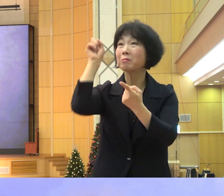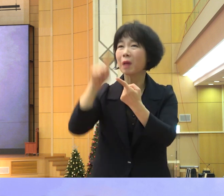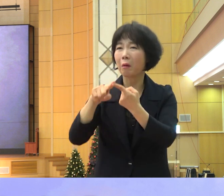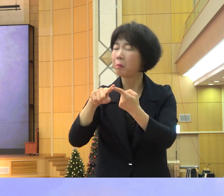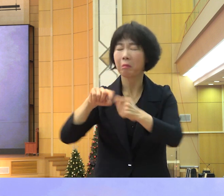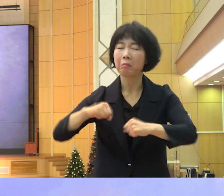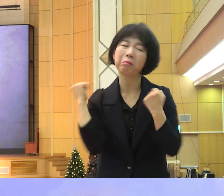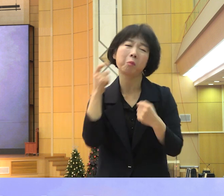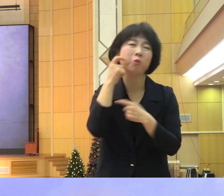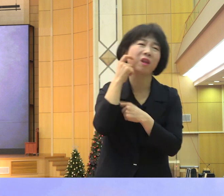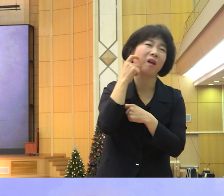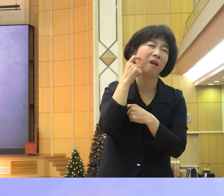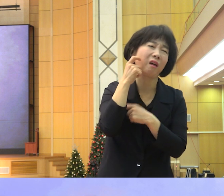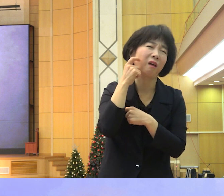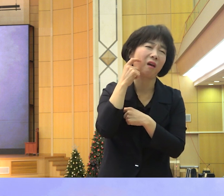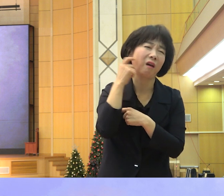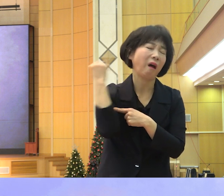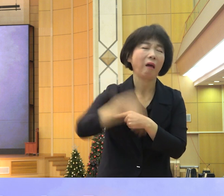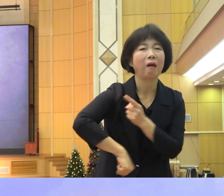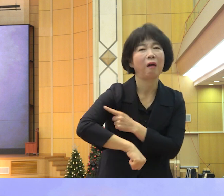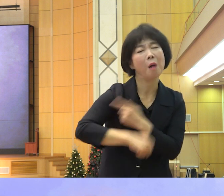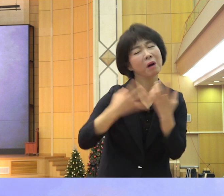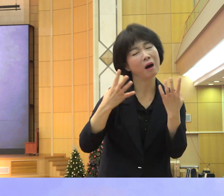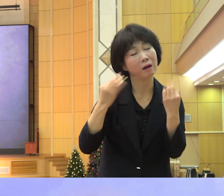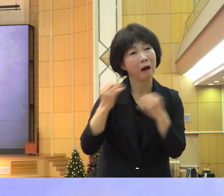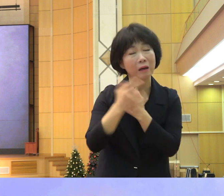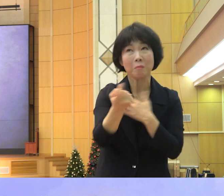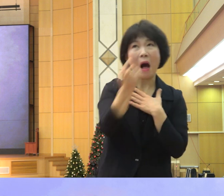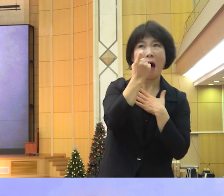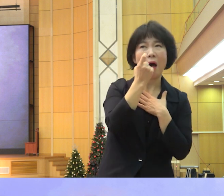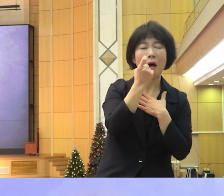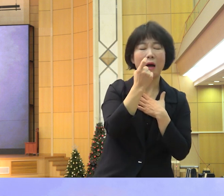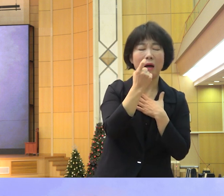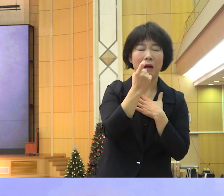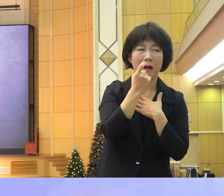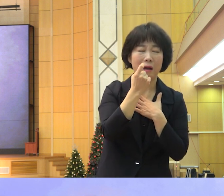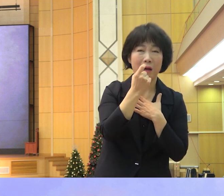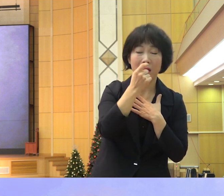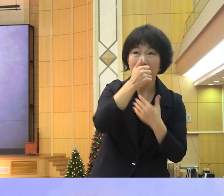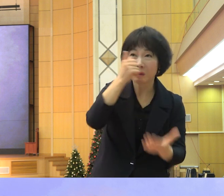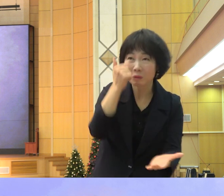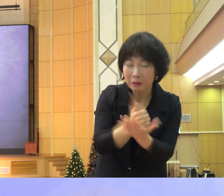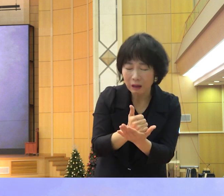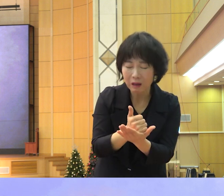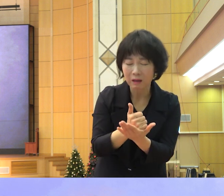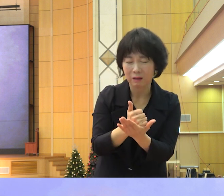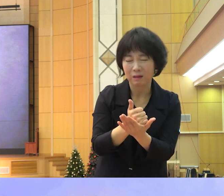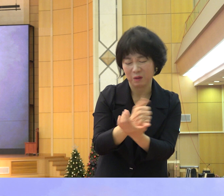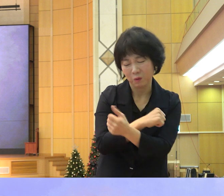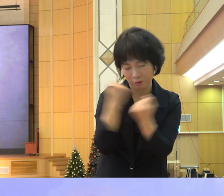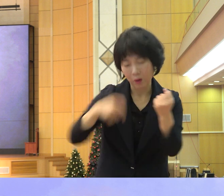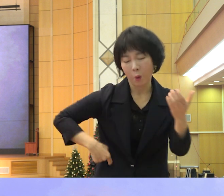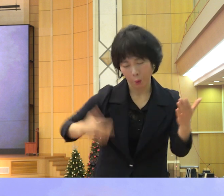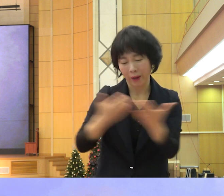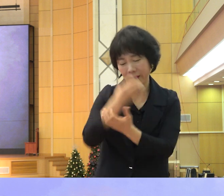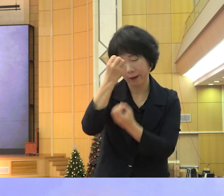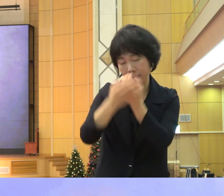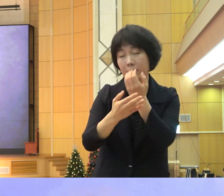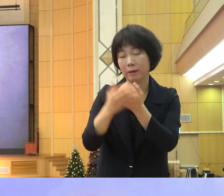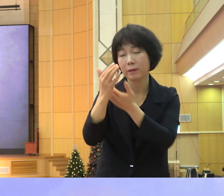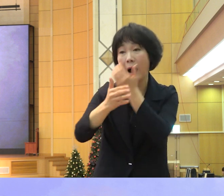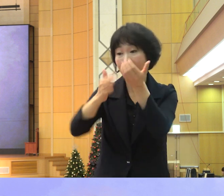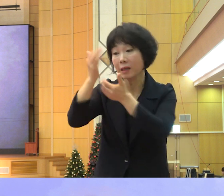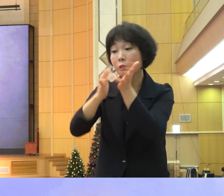살지 못한 모든 것들 주님 앞에 자백하오니 거룩하신 주님의 보혈의 피로 정결케